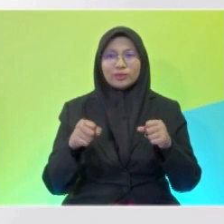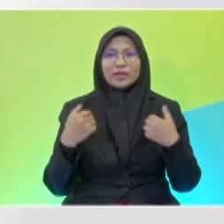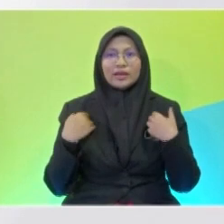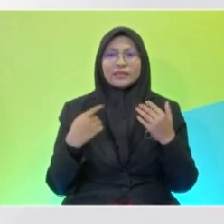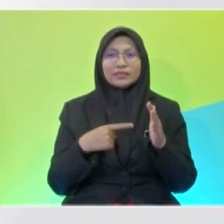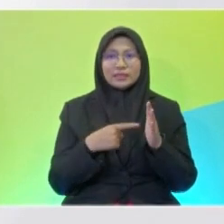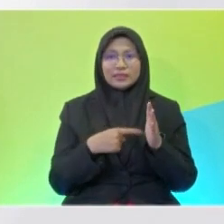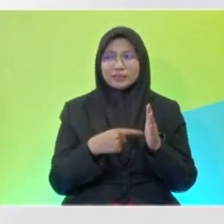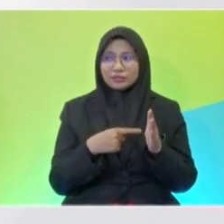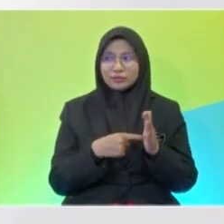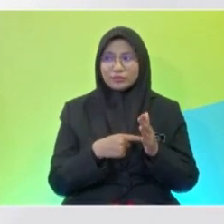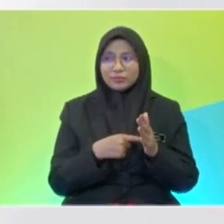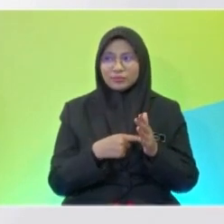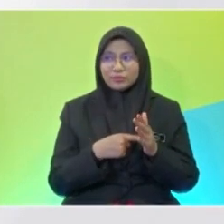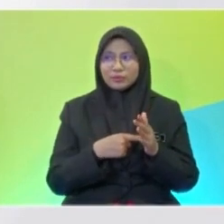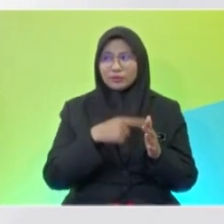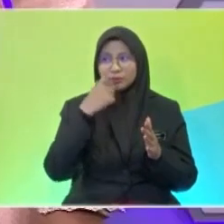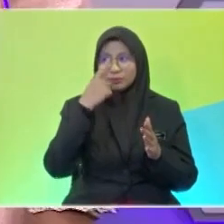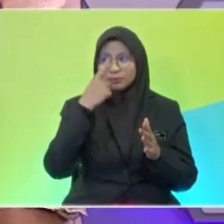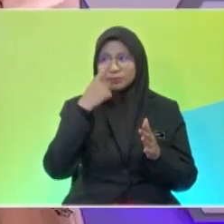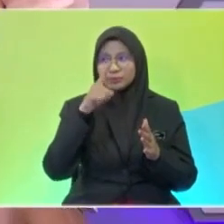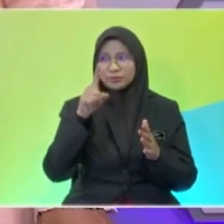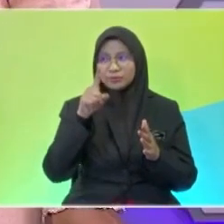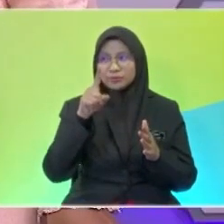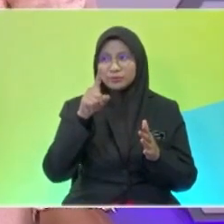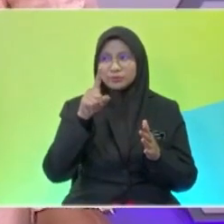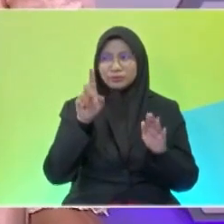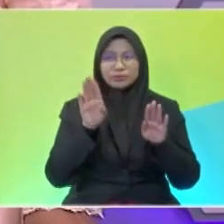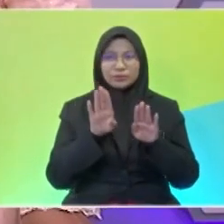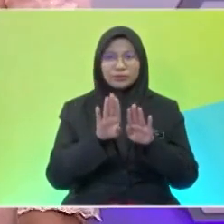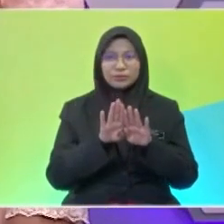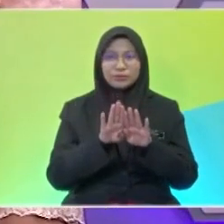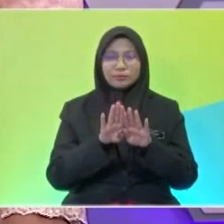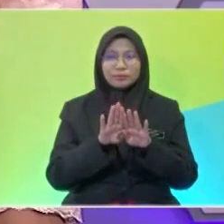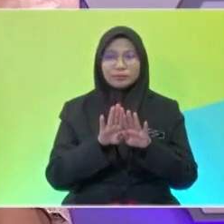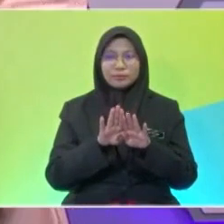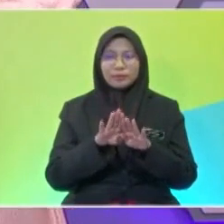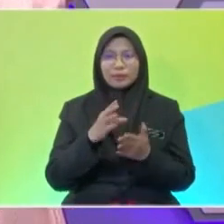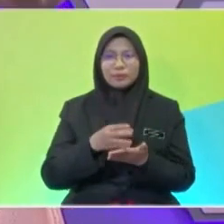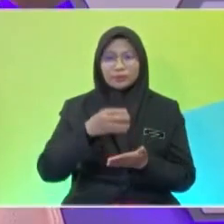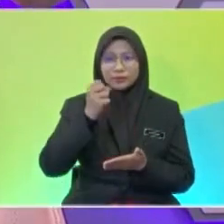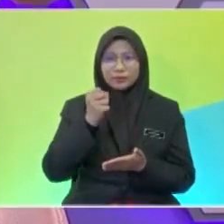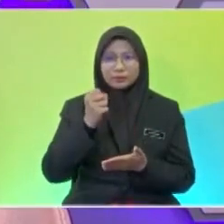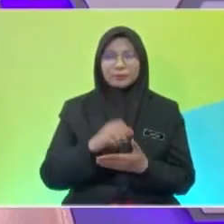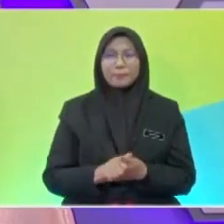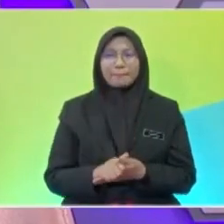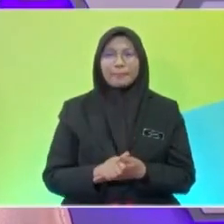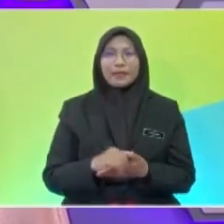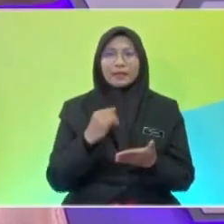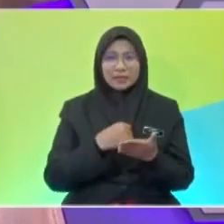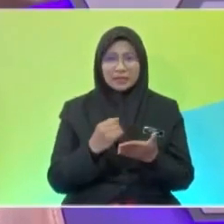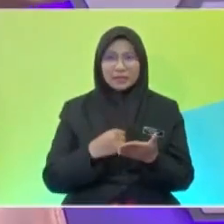menjawab way Haw untuk memperoleh markas dan lakaran ini mestilah la Karan Yang telus ya Maksudnya adalah karena yang menghasilkan objek